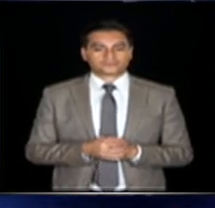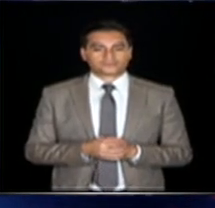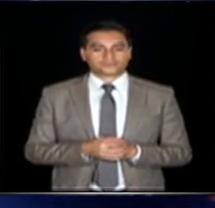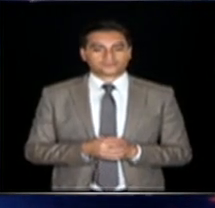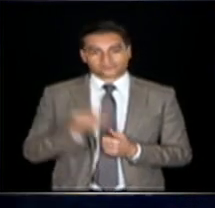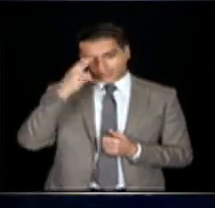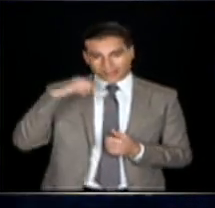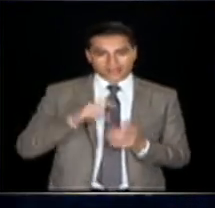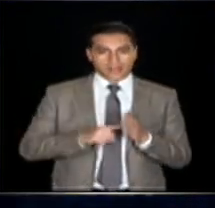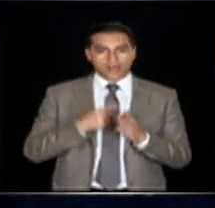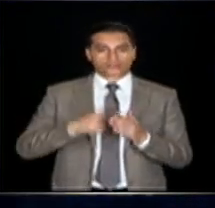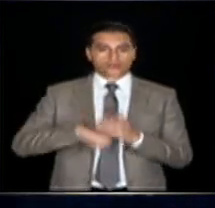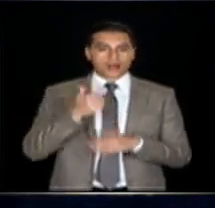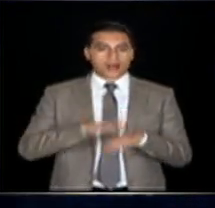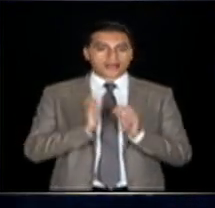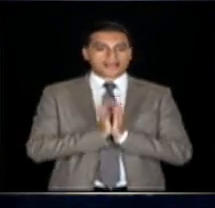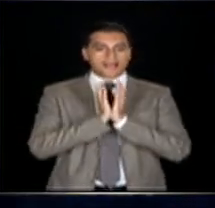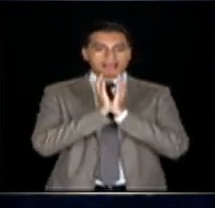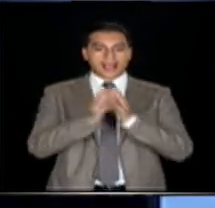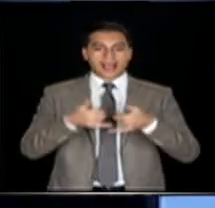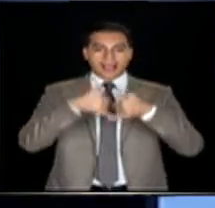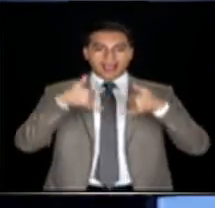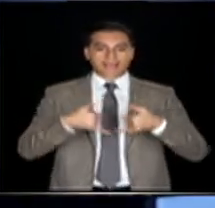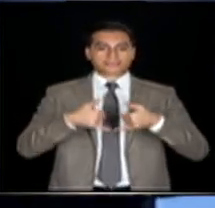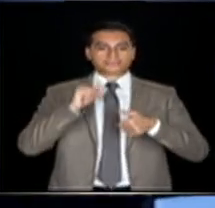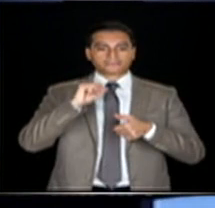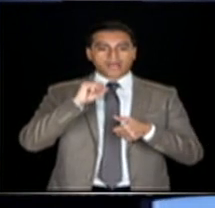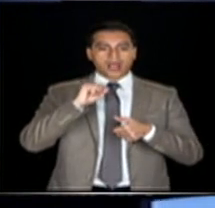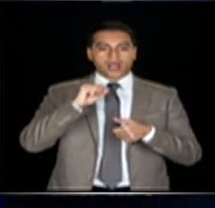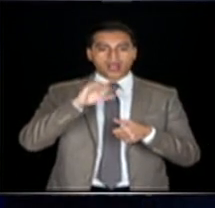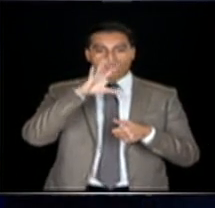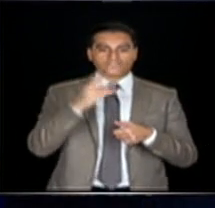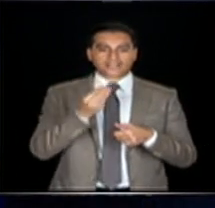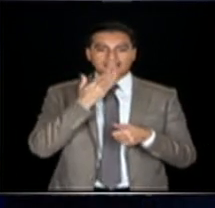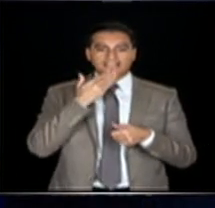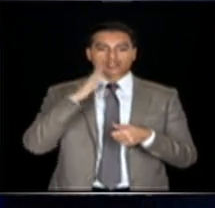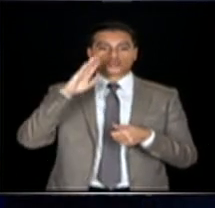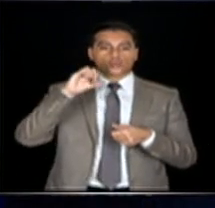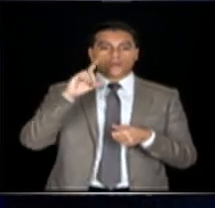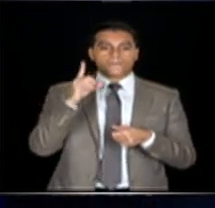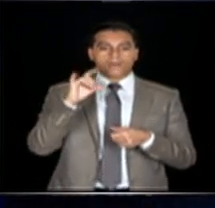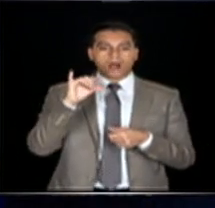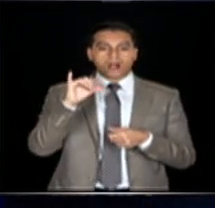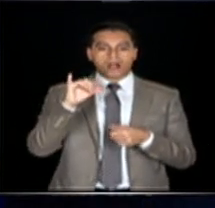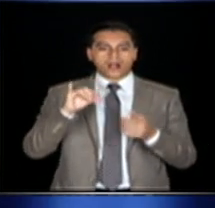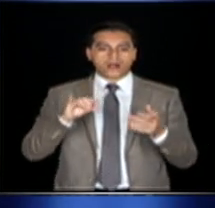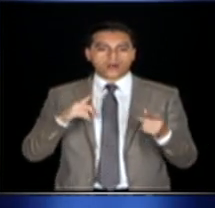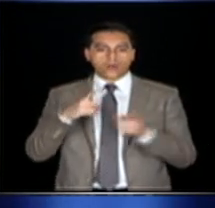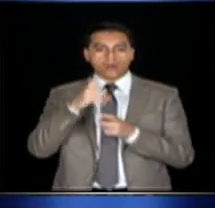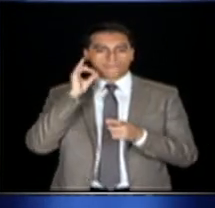ما هو أول ناد حصل على كأس السوبر الإفريقي لكرة القدم خارج حدود